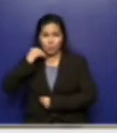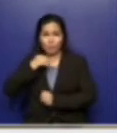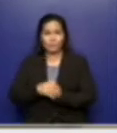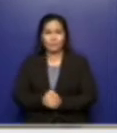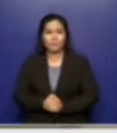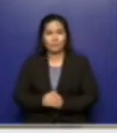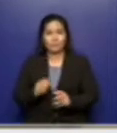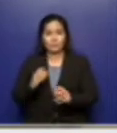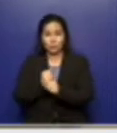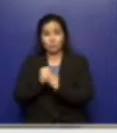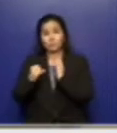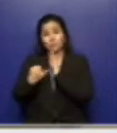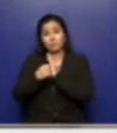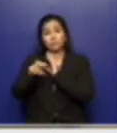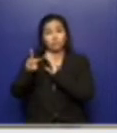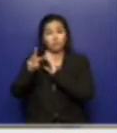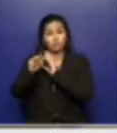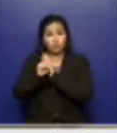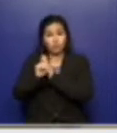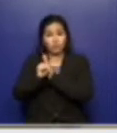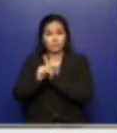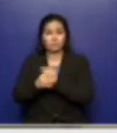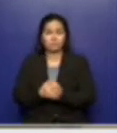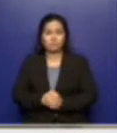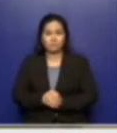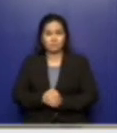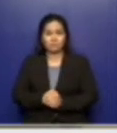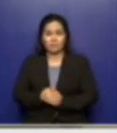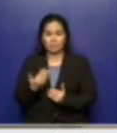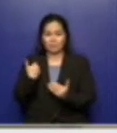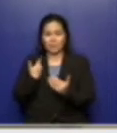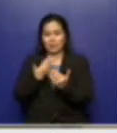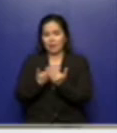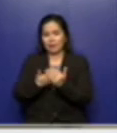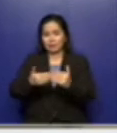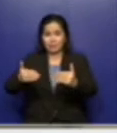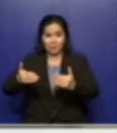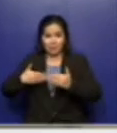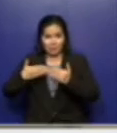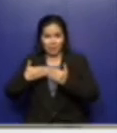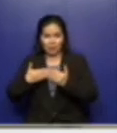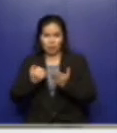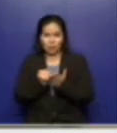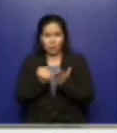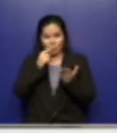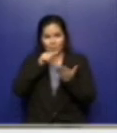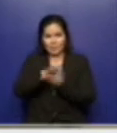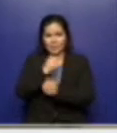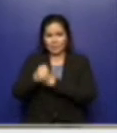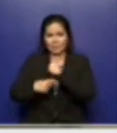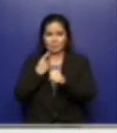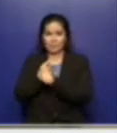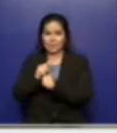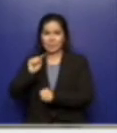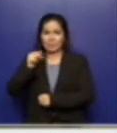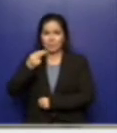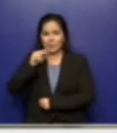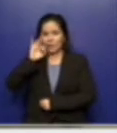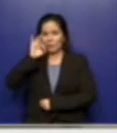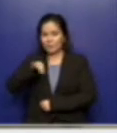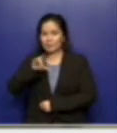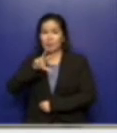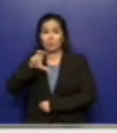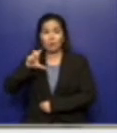สรุปแล้วแปลว่ามุกดาหารเนี่ยมีรายได้ที่นำเข้าประเทศปีละ 19,300 กว่าล้านบ